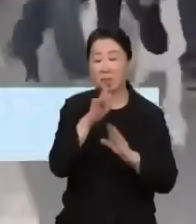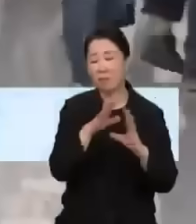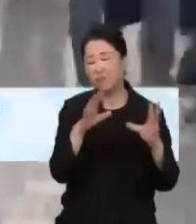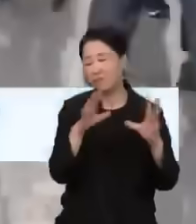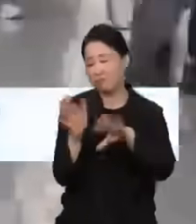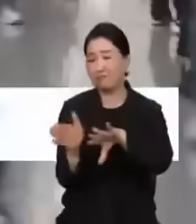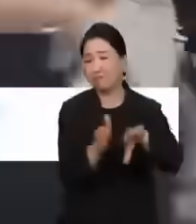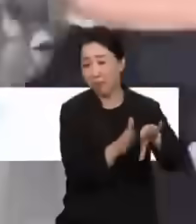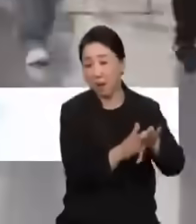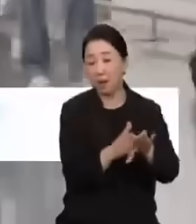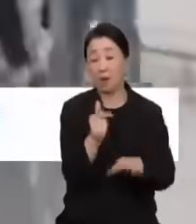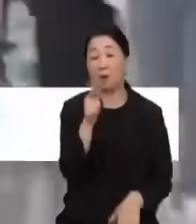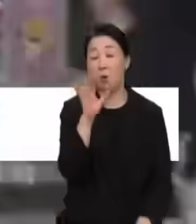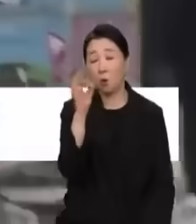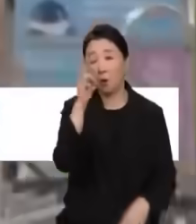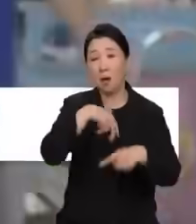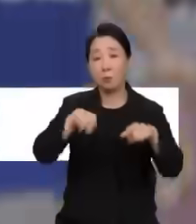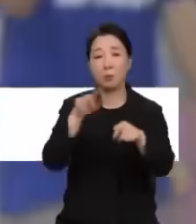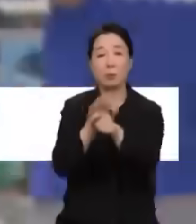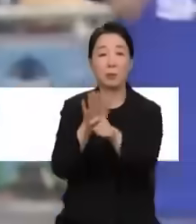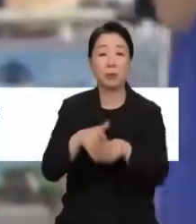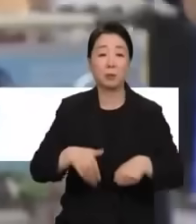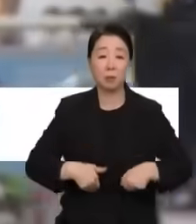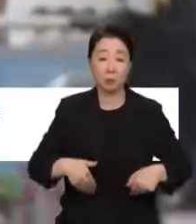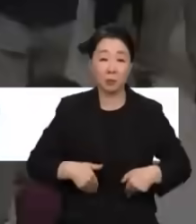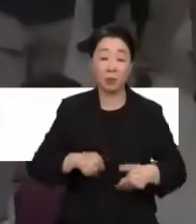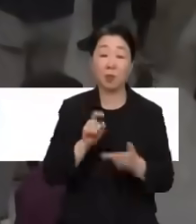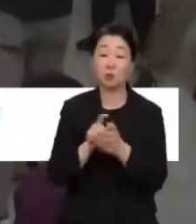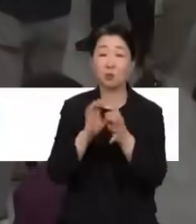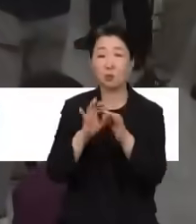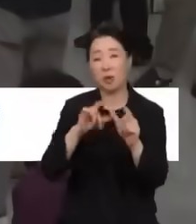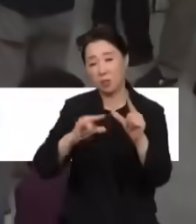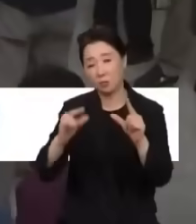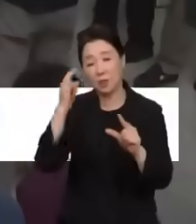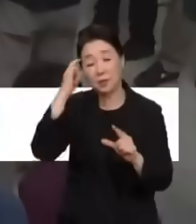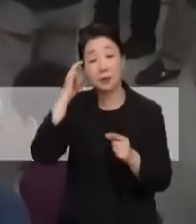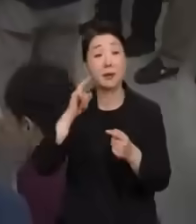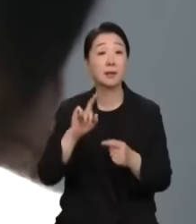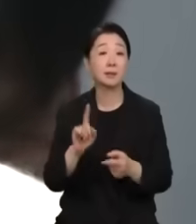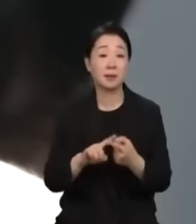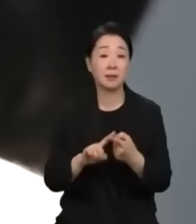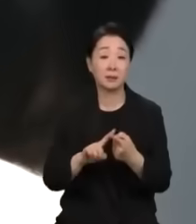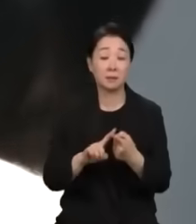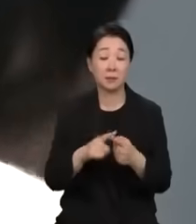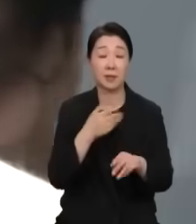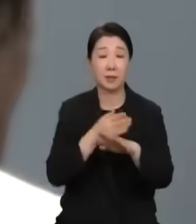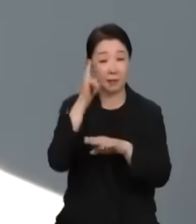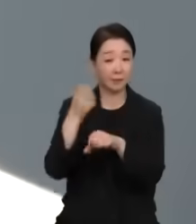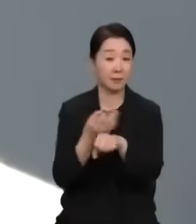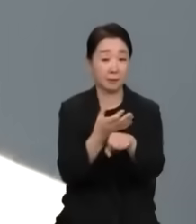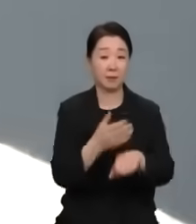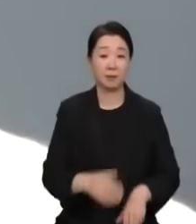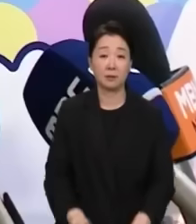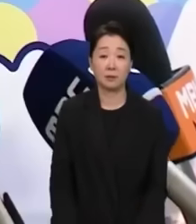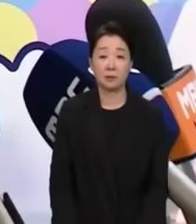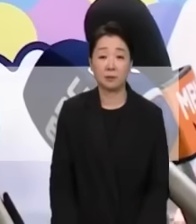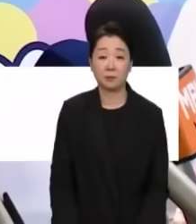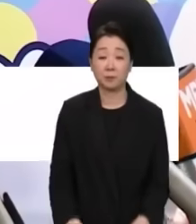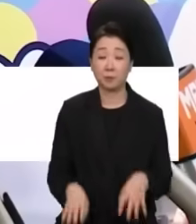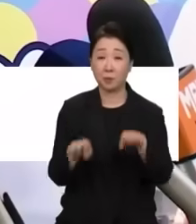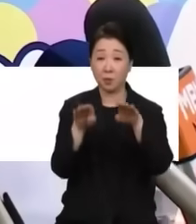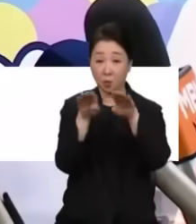하고 홍명보호에 힘을 실어줘야 한다는 축구계 일부의 의견에 대해서는 다른 생각을 전했습니다. 이